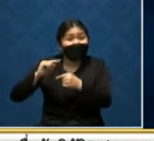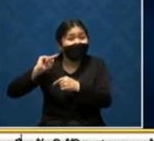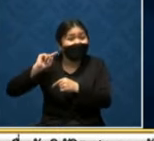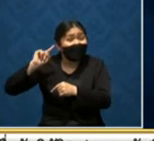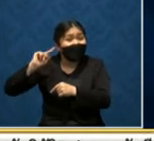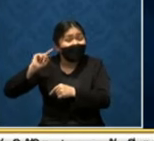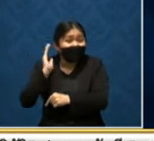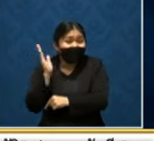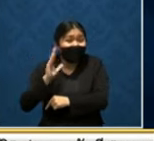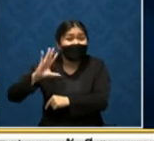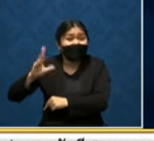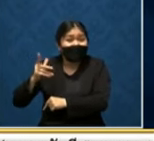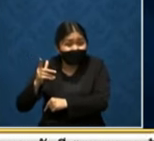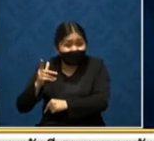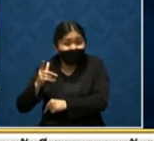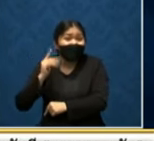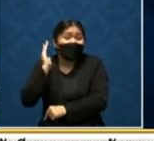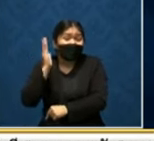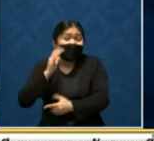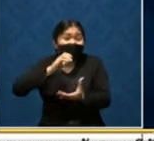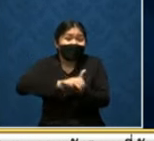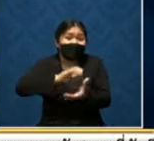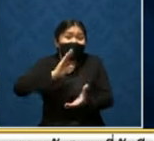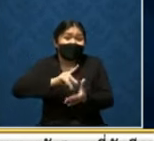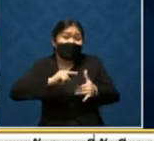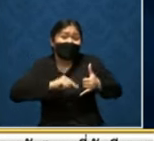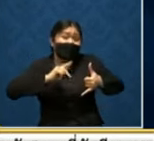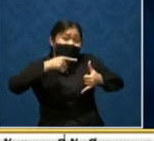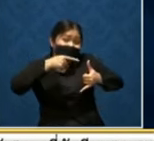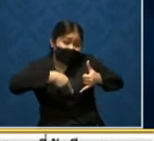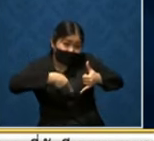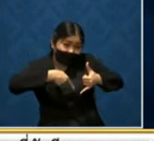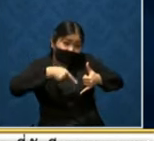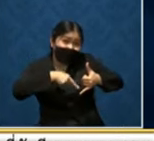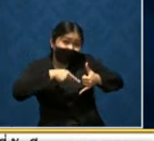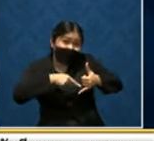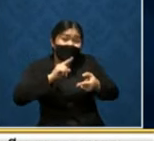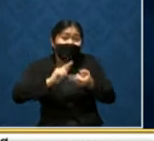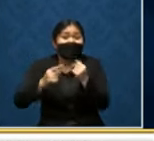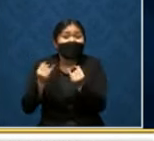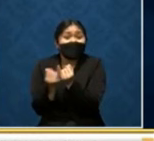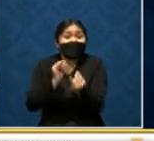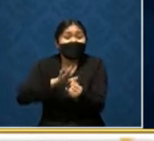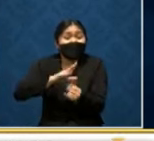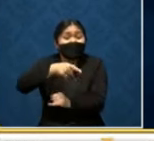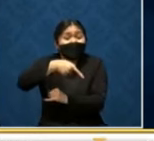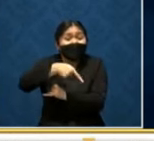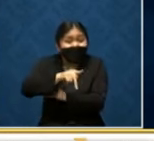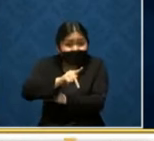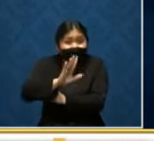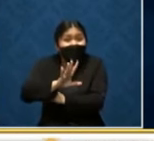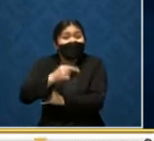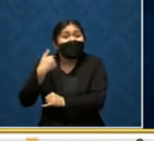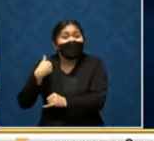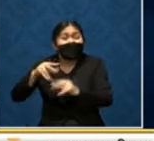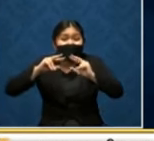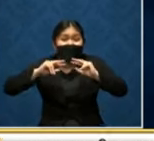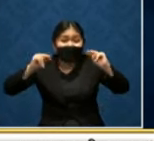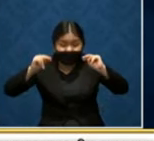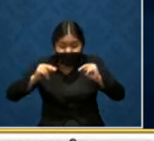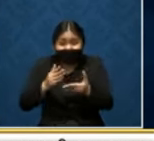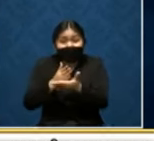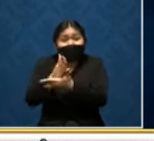ครู่ที่เป็นสามีของนางสาวพพานเพื่อนสนิทของผู้รับเหมาป.ปลาเฮียน้อยบอกว่าส่วนของนายกเหลิมอีกครึ่งนึง